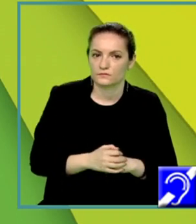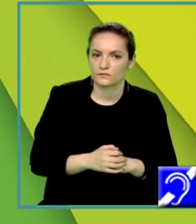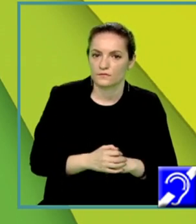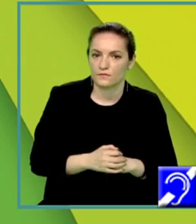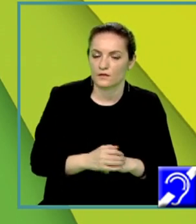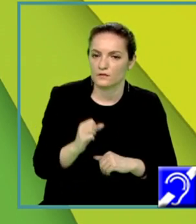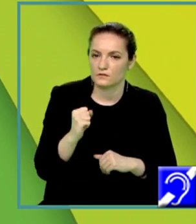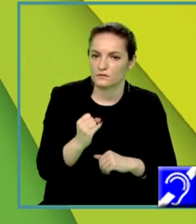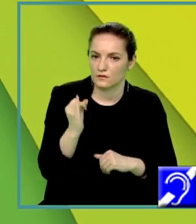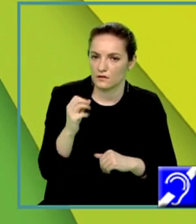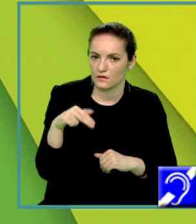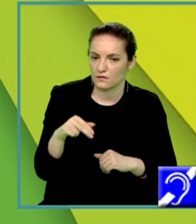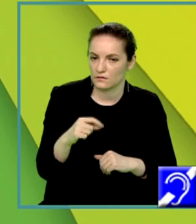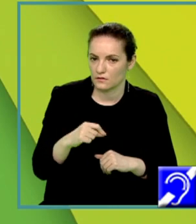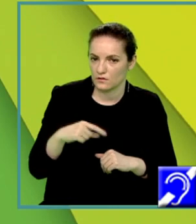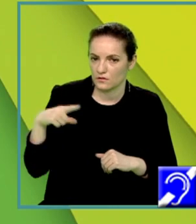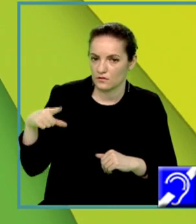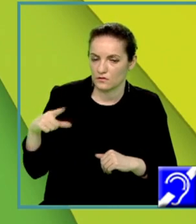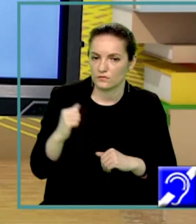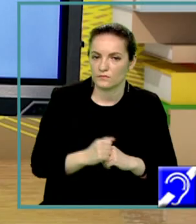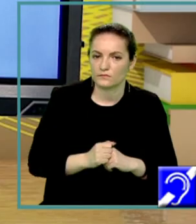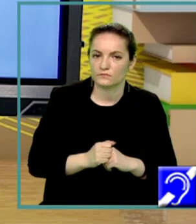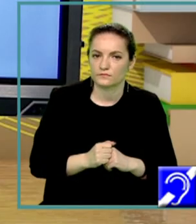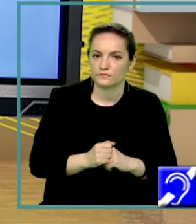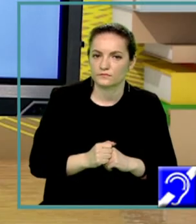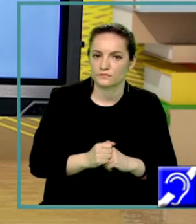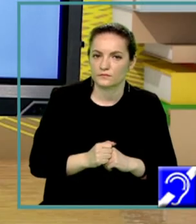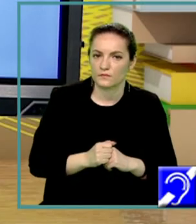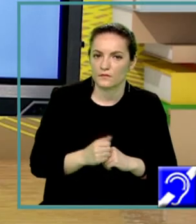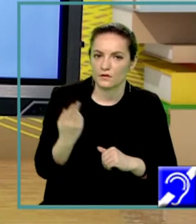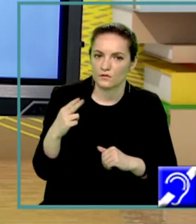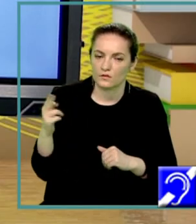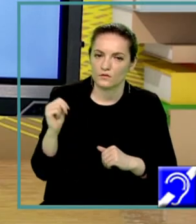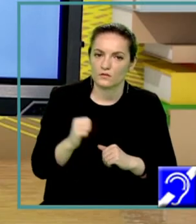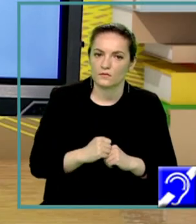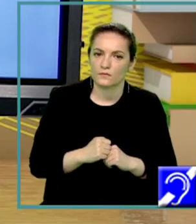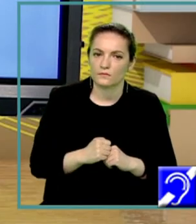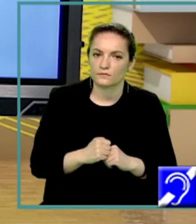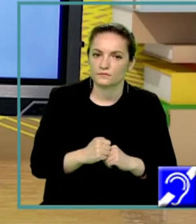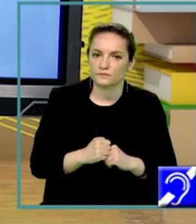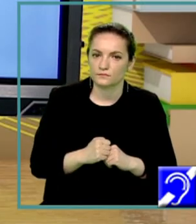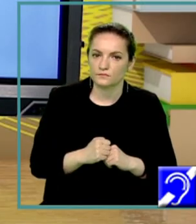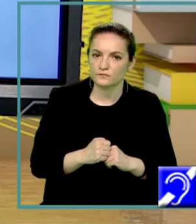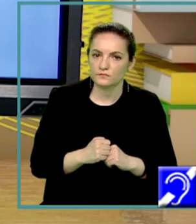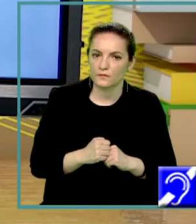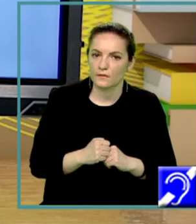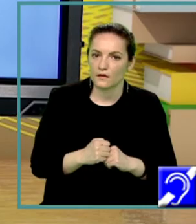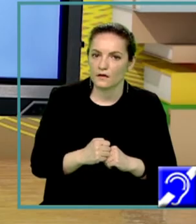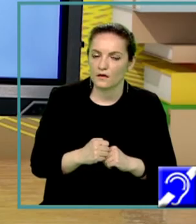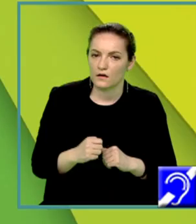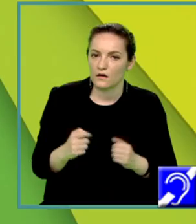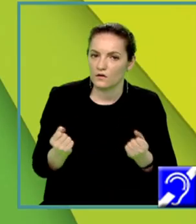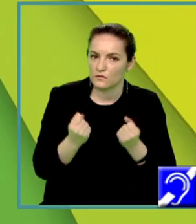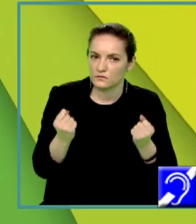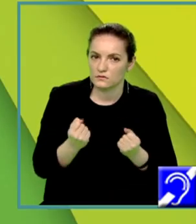este sinusul unghiului pe care noi îl căutam. Vom merge mai departe. Un alt exercițiu pe care vi-l